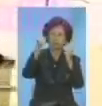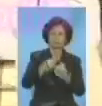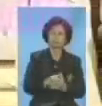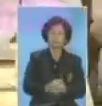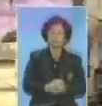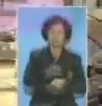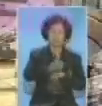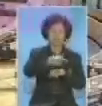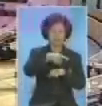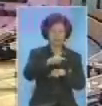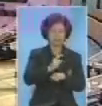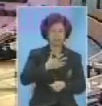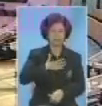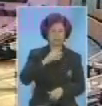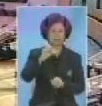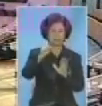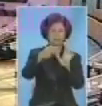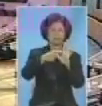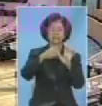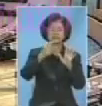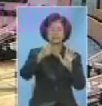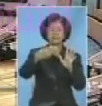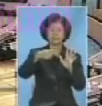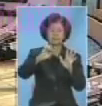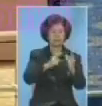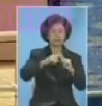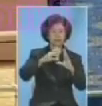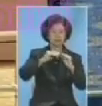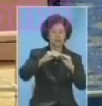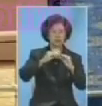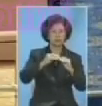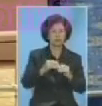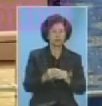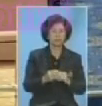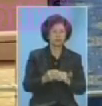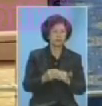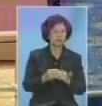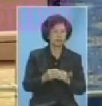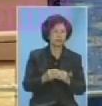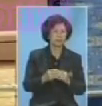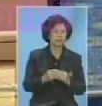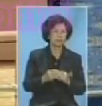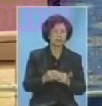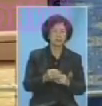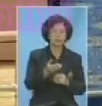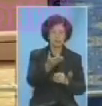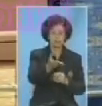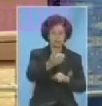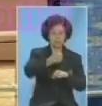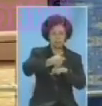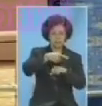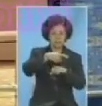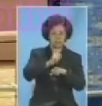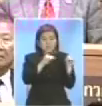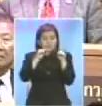สำหรับการลงมัดเตียนร่างรัฐธรรมนูญแห่งราชอาณาจักรไทยแก้ไขเพิ่มเติมเกี่ยวกับที่มาของสมาชิกวุฒิสภาในวาระที่